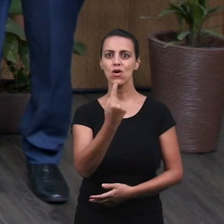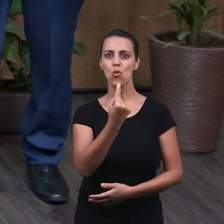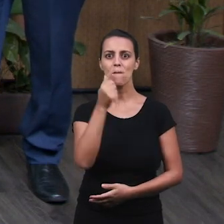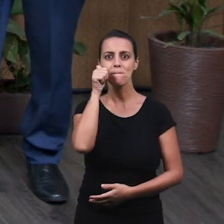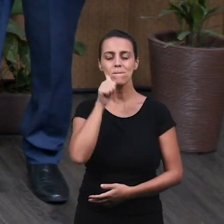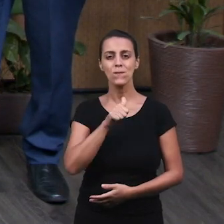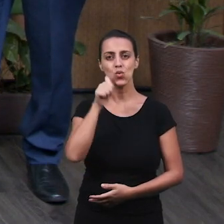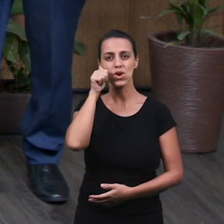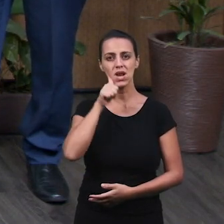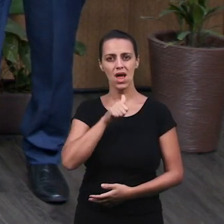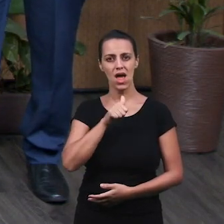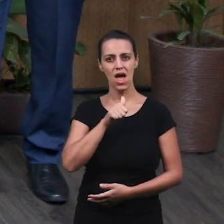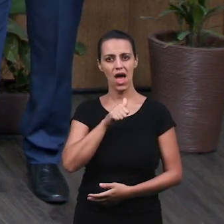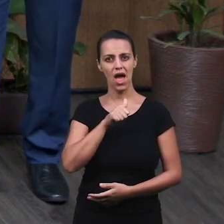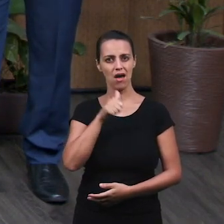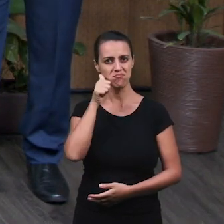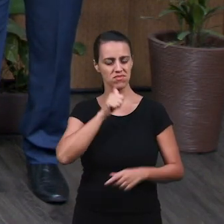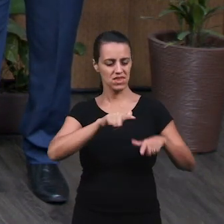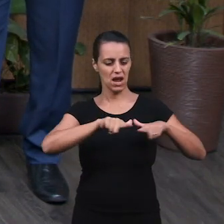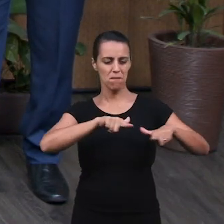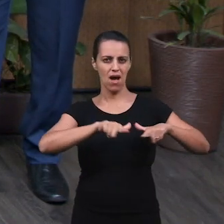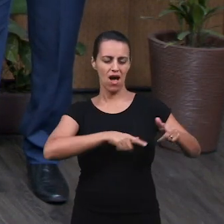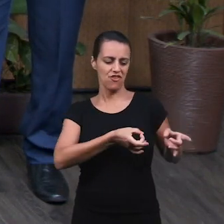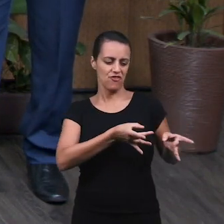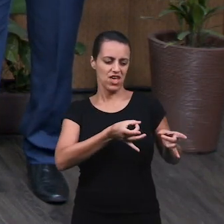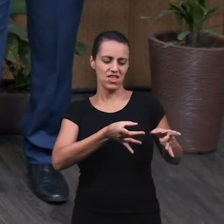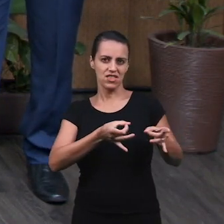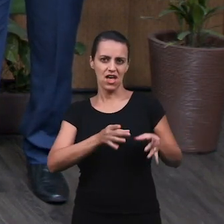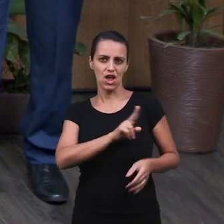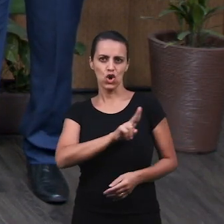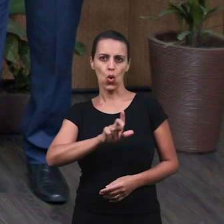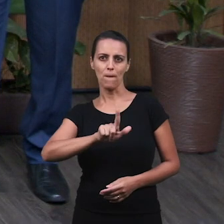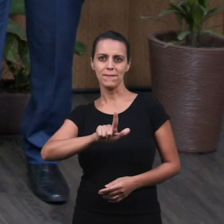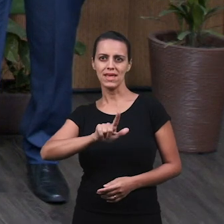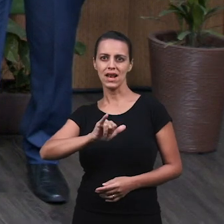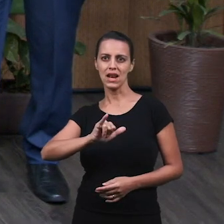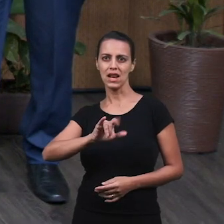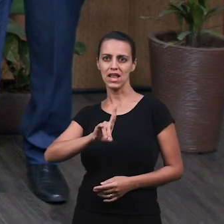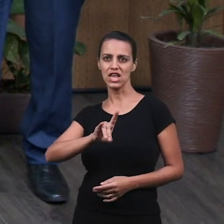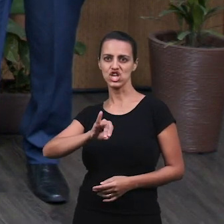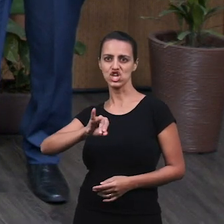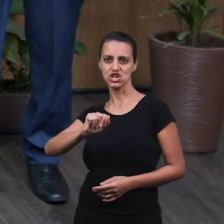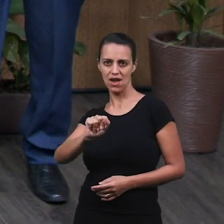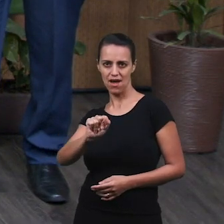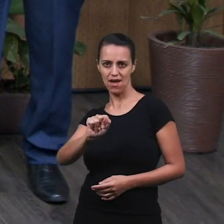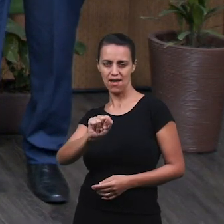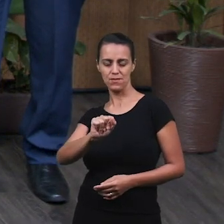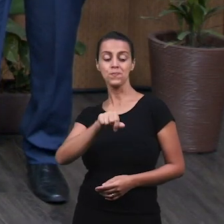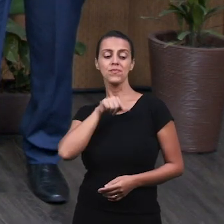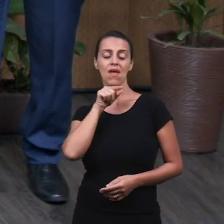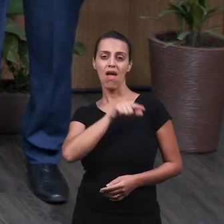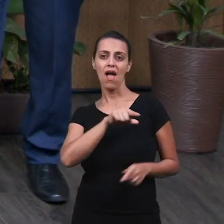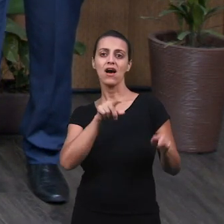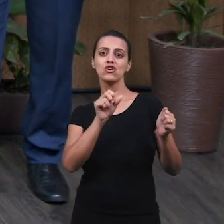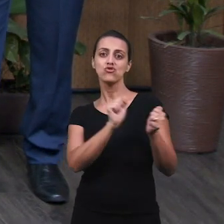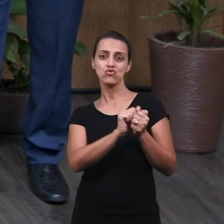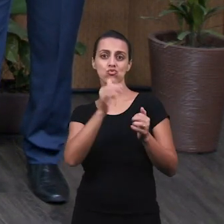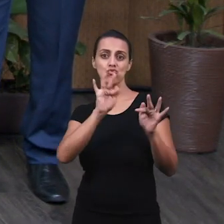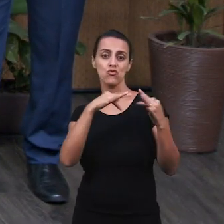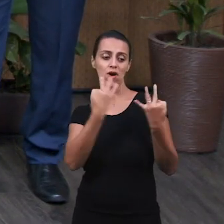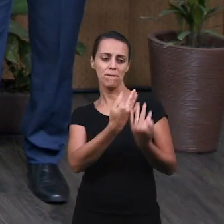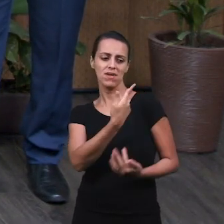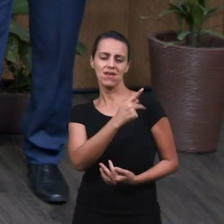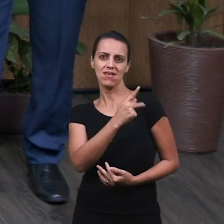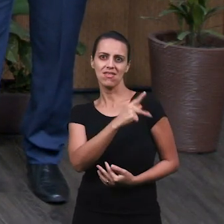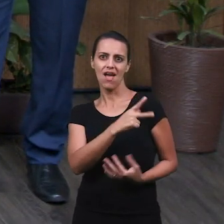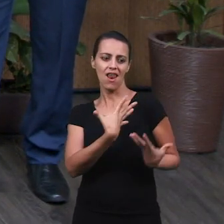une vendeuse appelée Lydia. Elle et sa famille ont accepté le salut